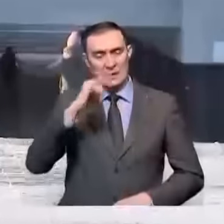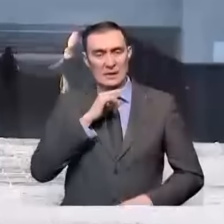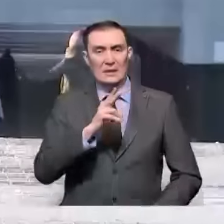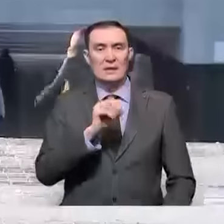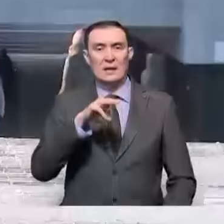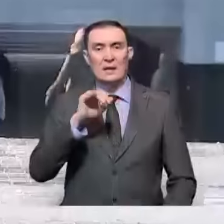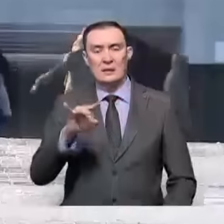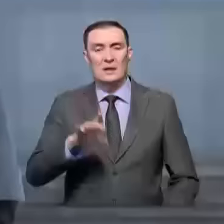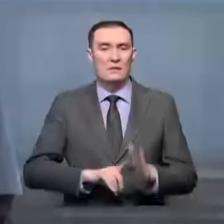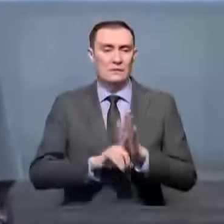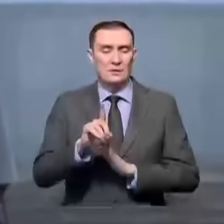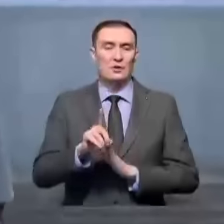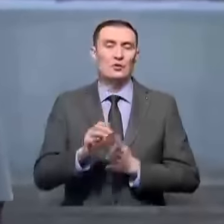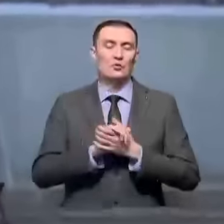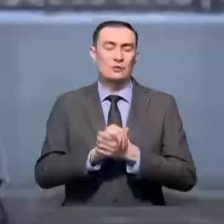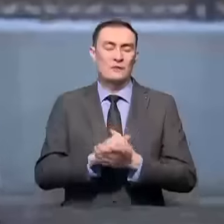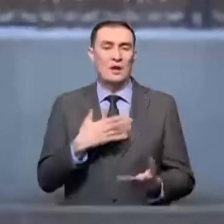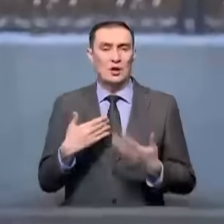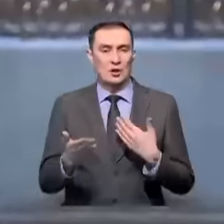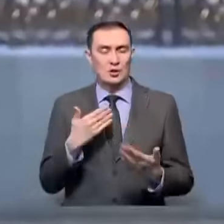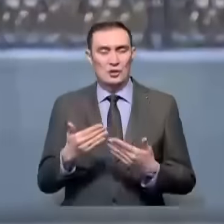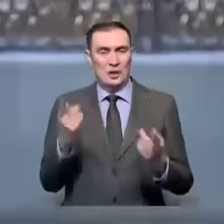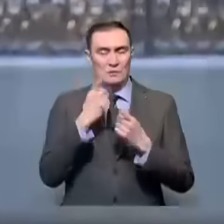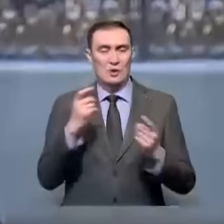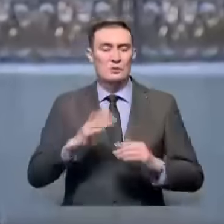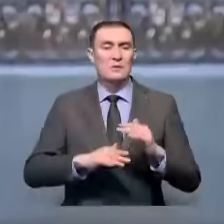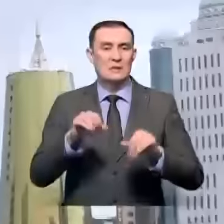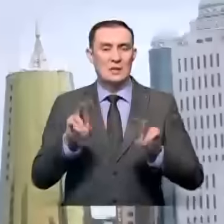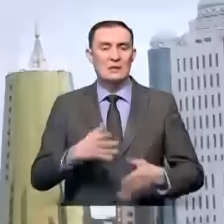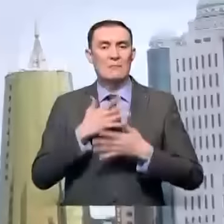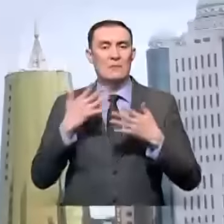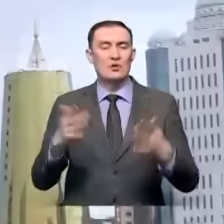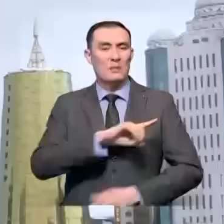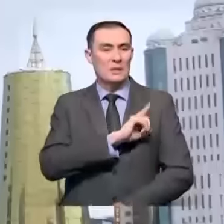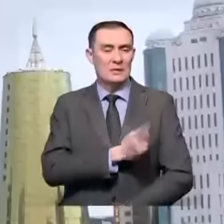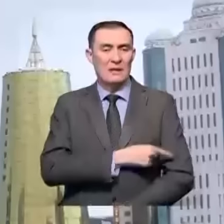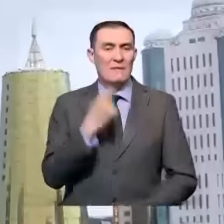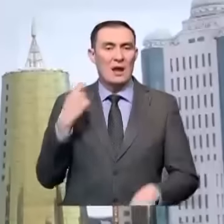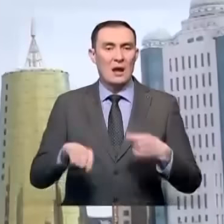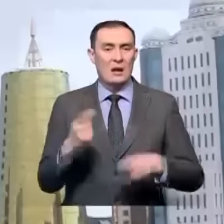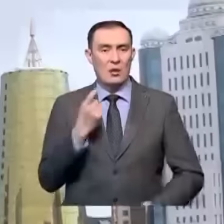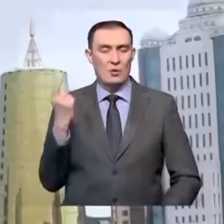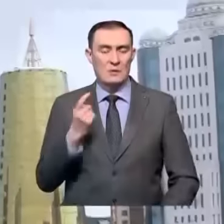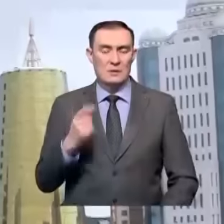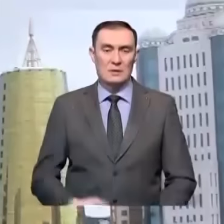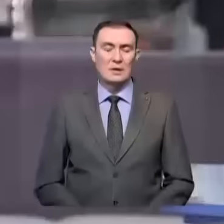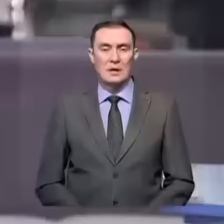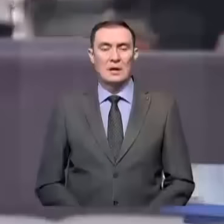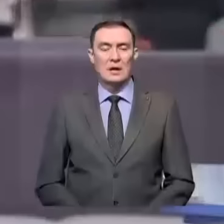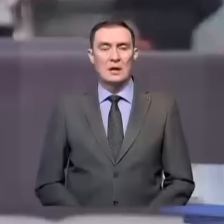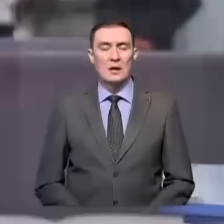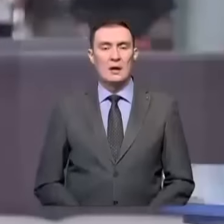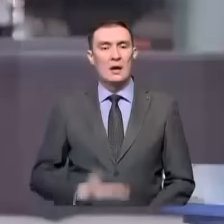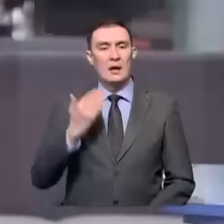и Катаром выстроились дружественные отношения, отмечают политологи. Большой потенциал в экономике. Они позиционируют